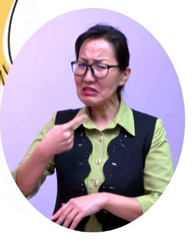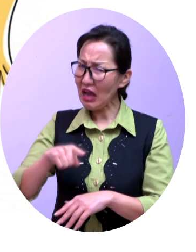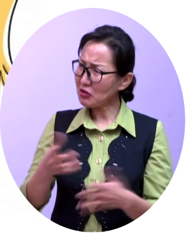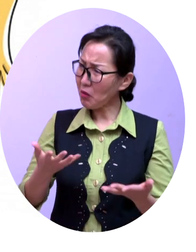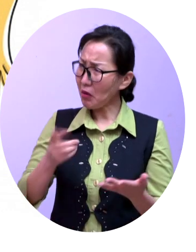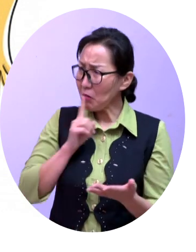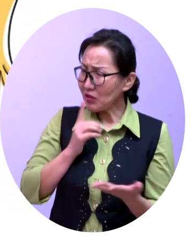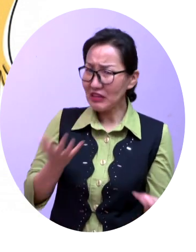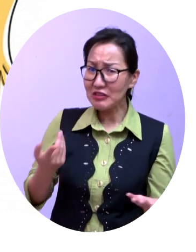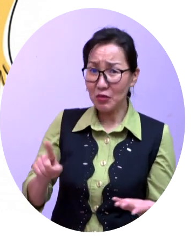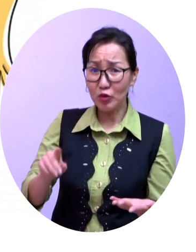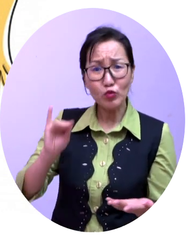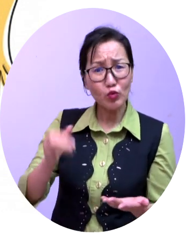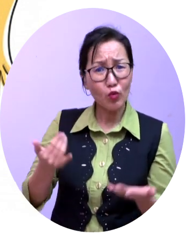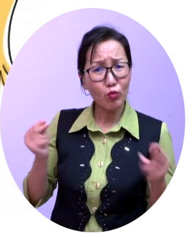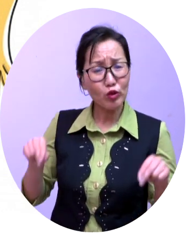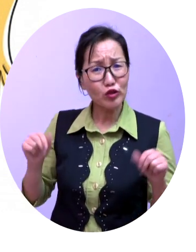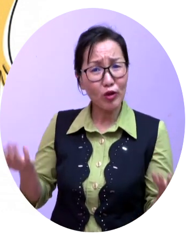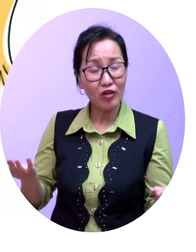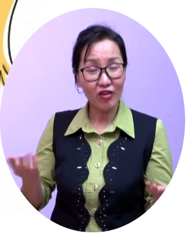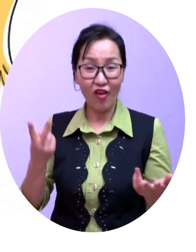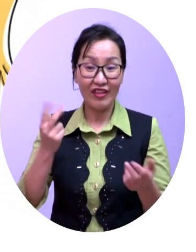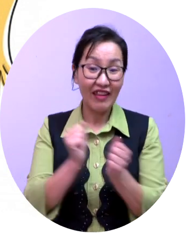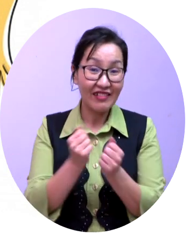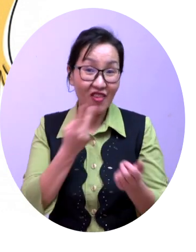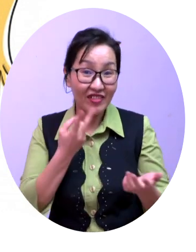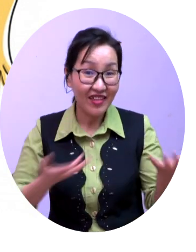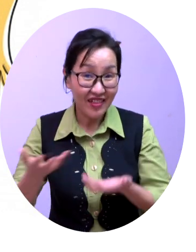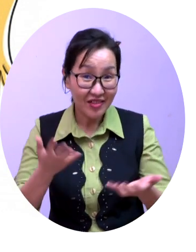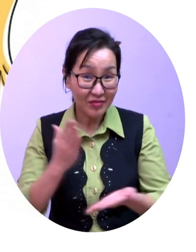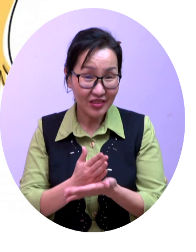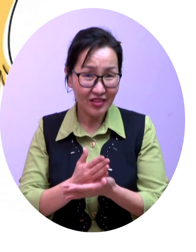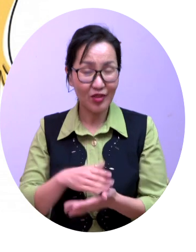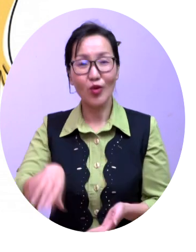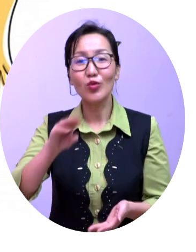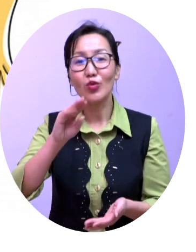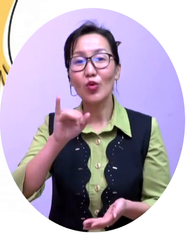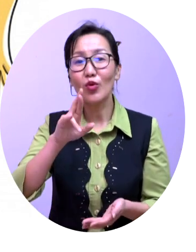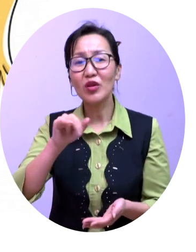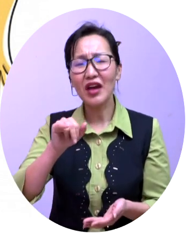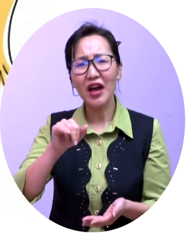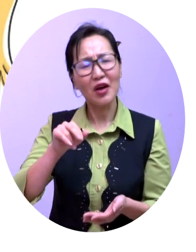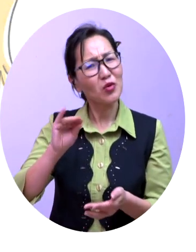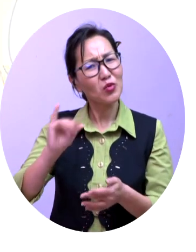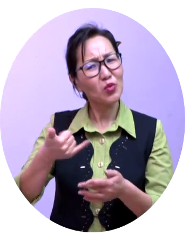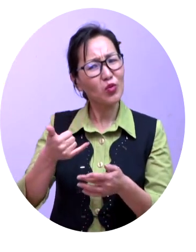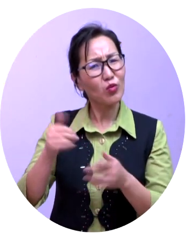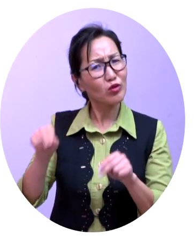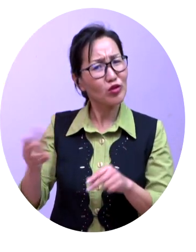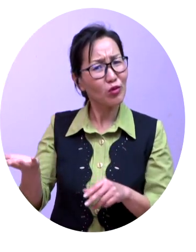болоо гэж хоёр найз ярилцж байна. За, туяад юу тохиолдсон? Туяа яагаад